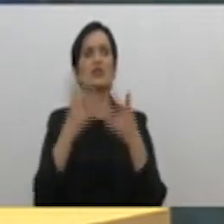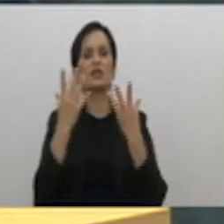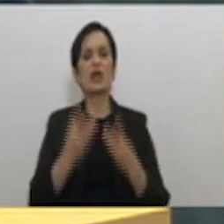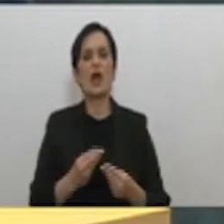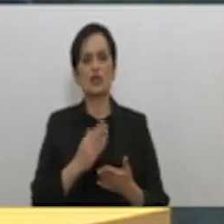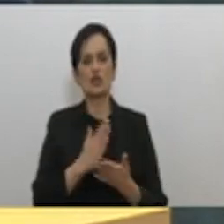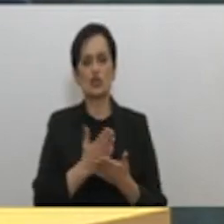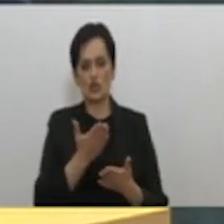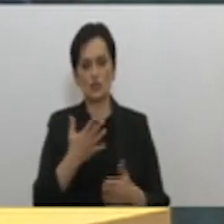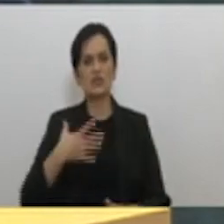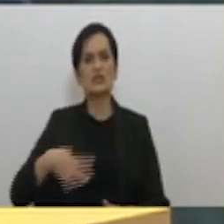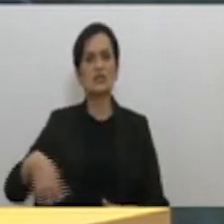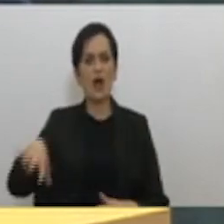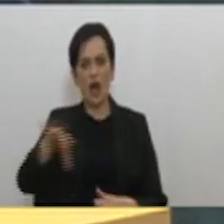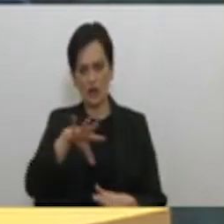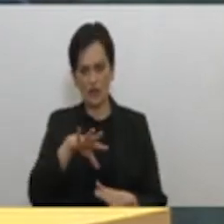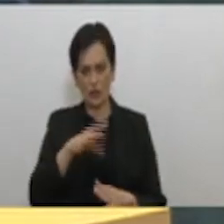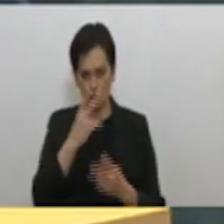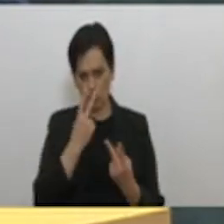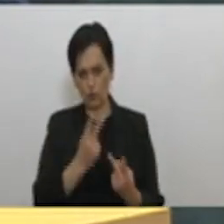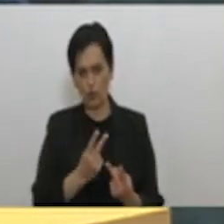და ამას მთელი საქართველო უყურებს